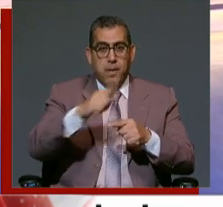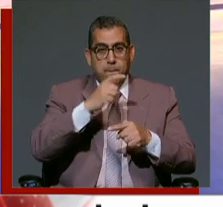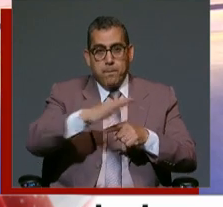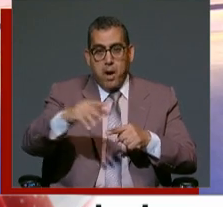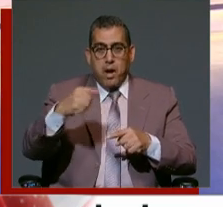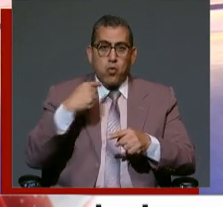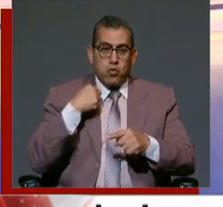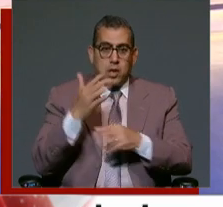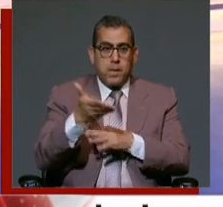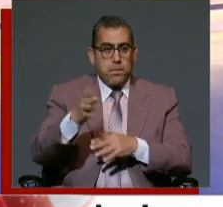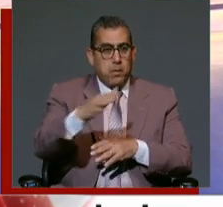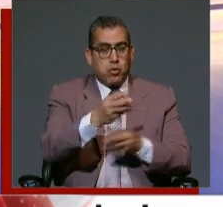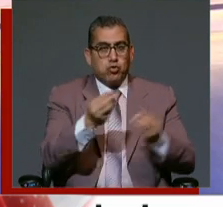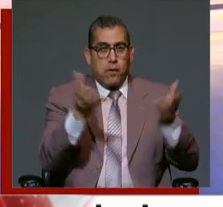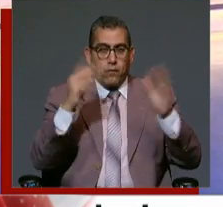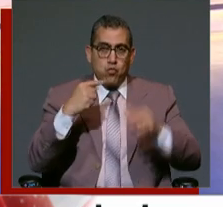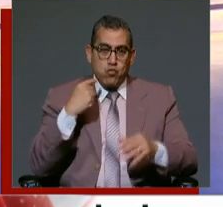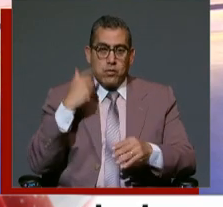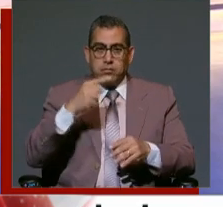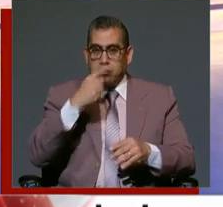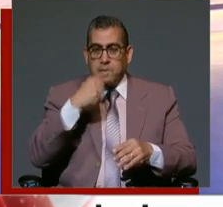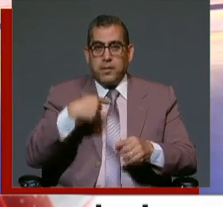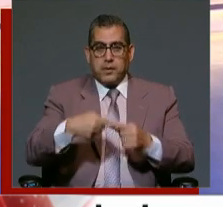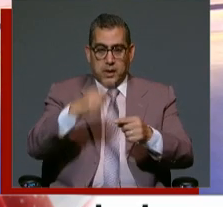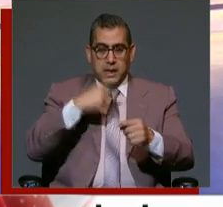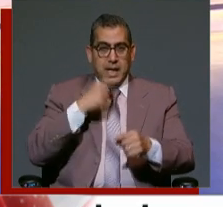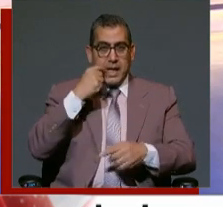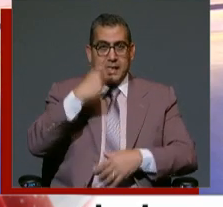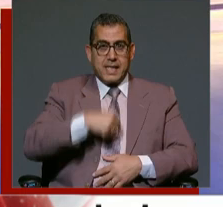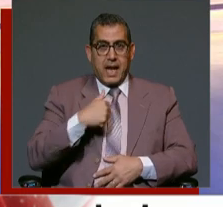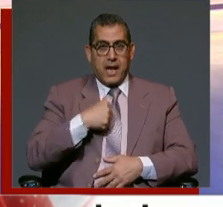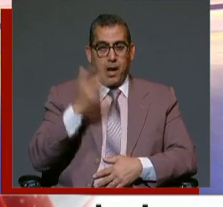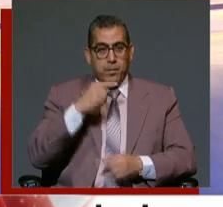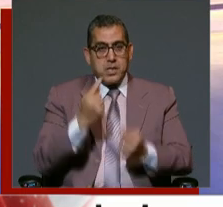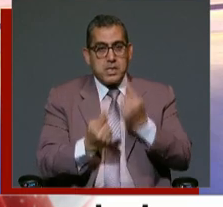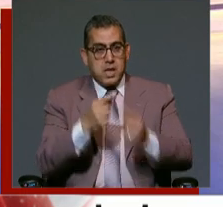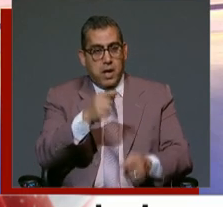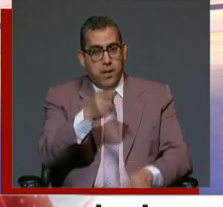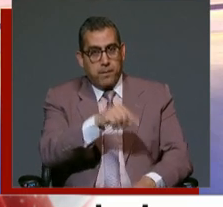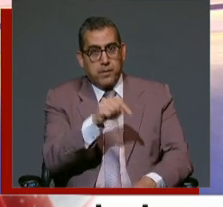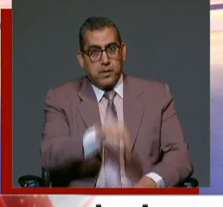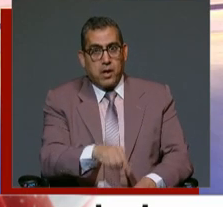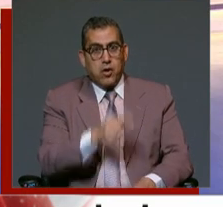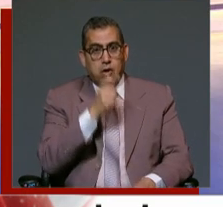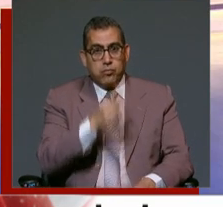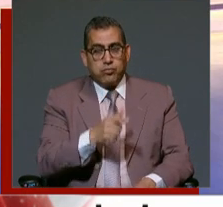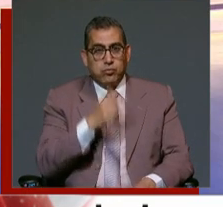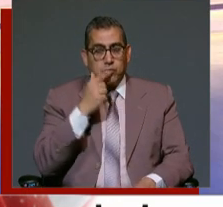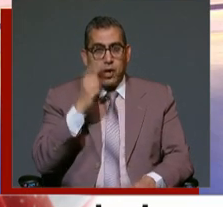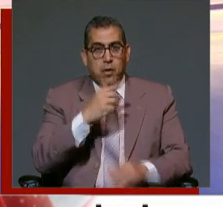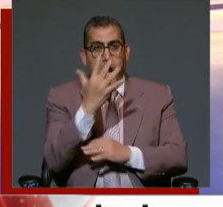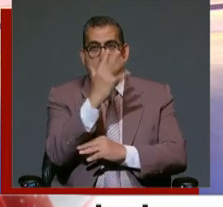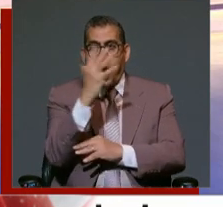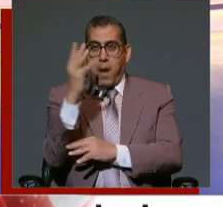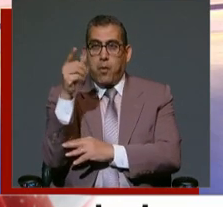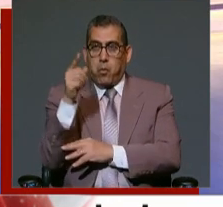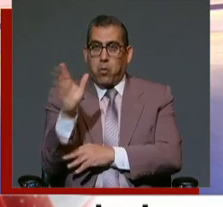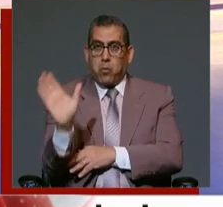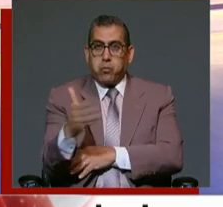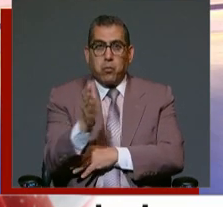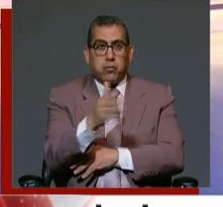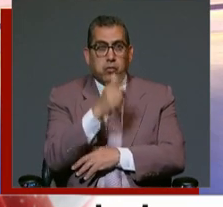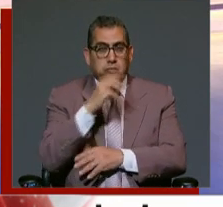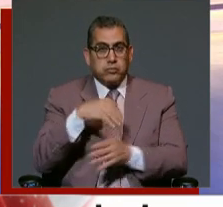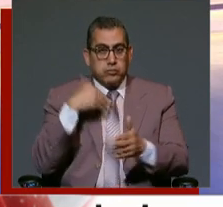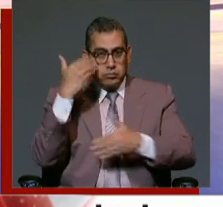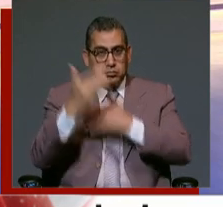على الحياة البرية، وتأثرا أيضا للزراعات وباحترار الأرض، حرائق الغابات نلاحظ كذلك انتشارها، وهذا